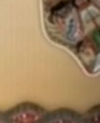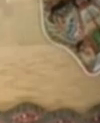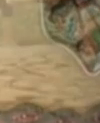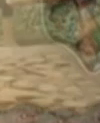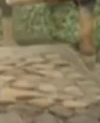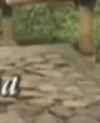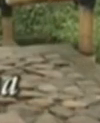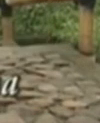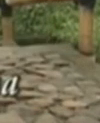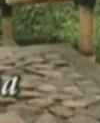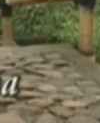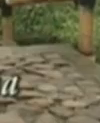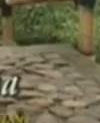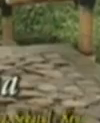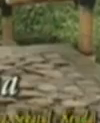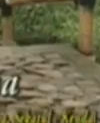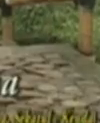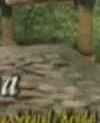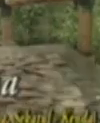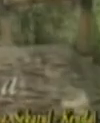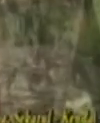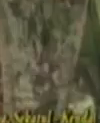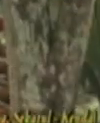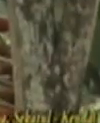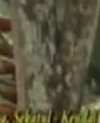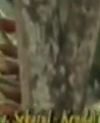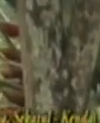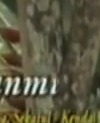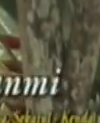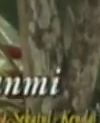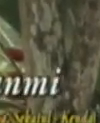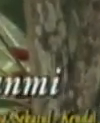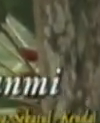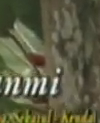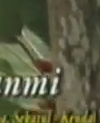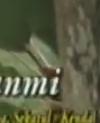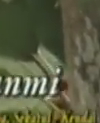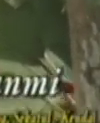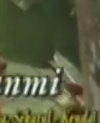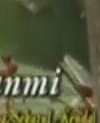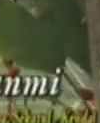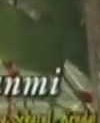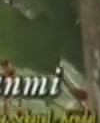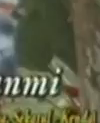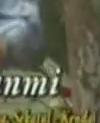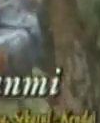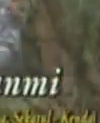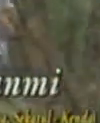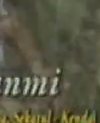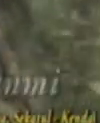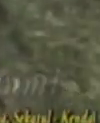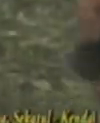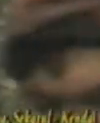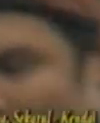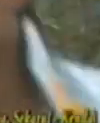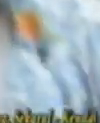Apakah kamu Sutomo tahun enggak gunaning Jaan me